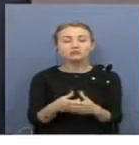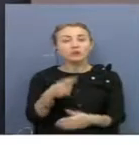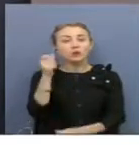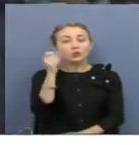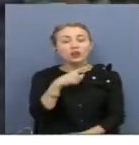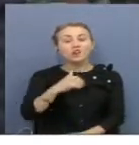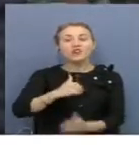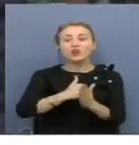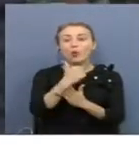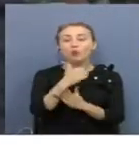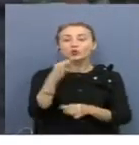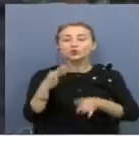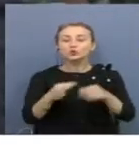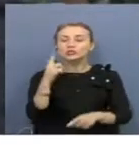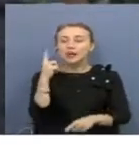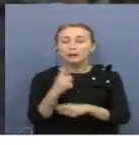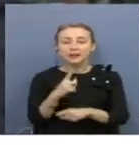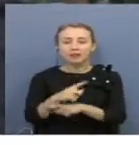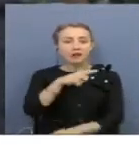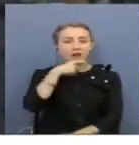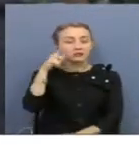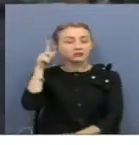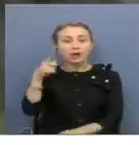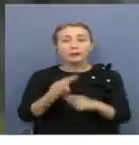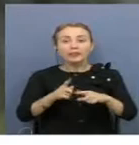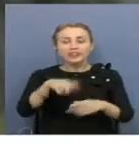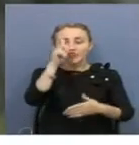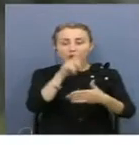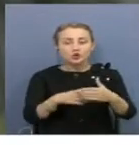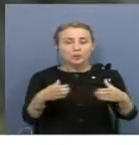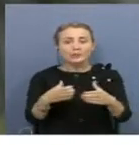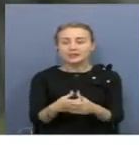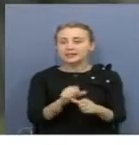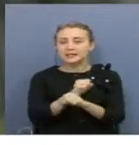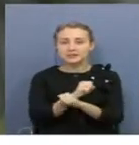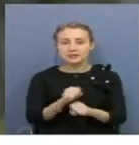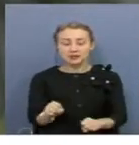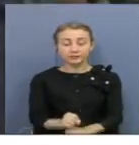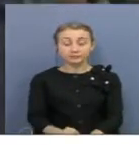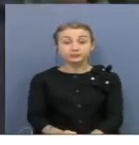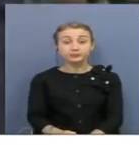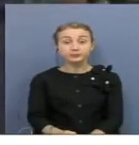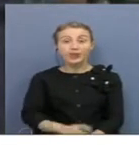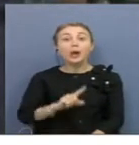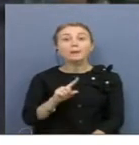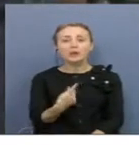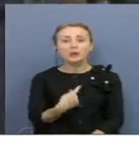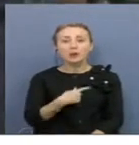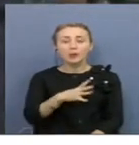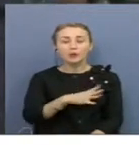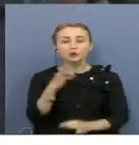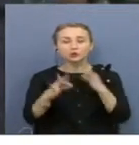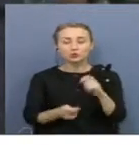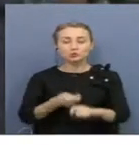салды. Изначально мы подали Бастапқыда біз Бурабай аудандық сотына талап арыз бердік. Сот егер